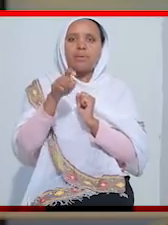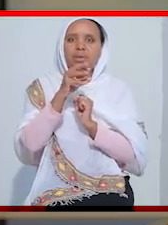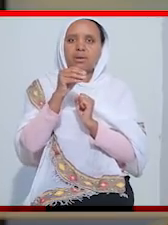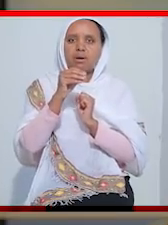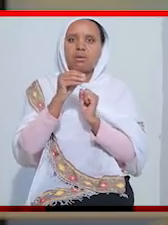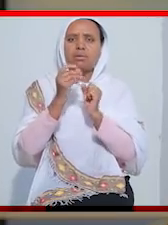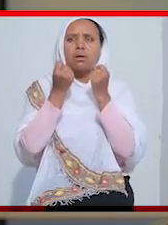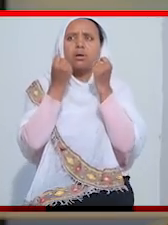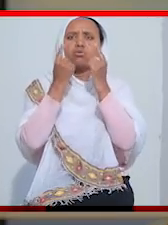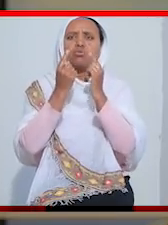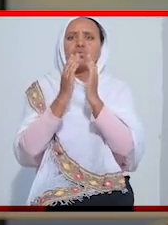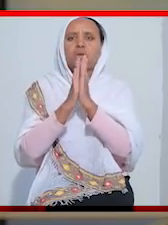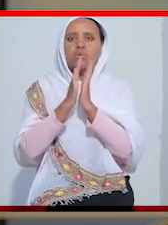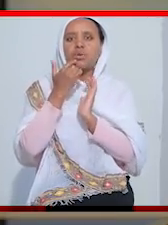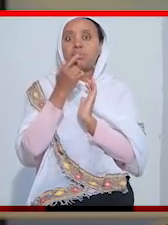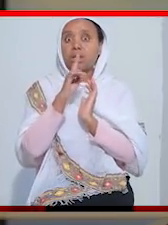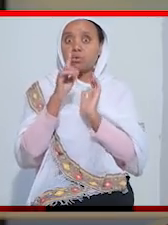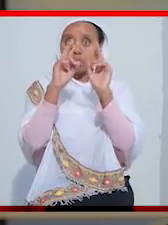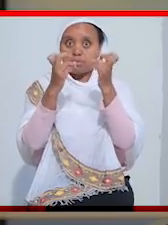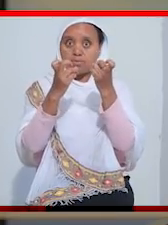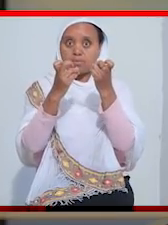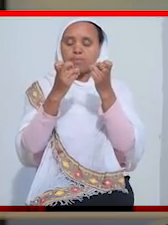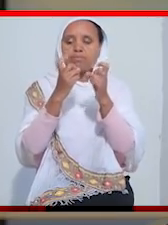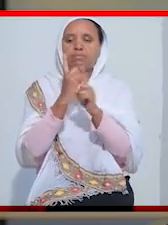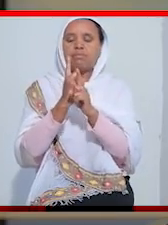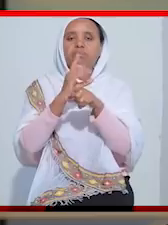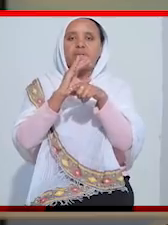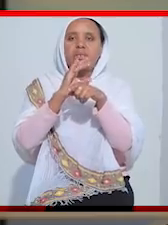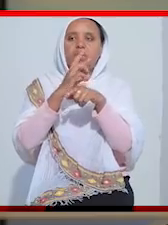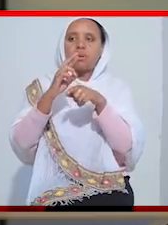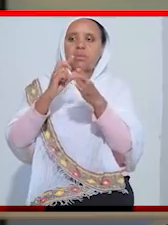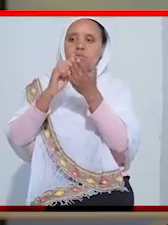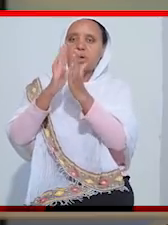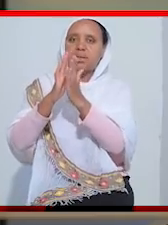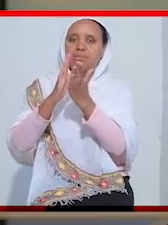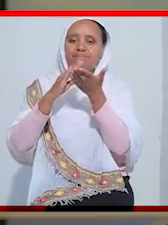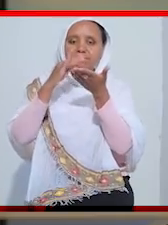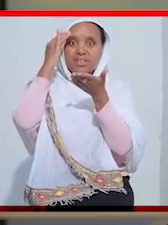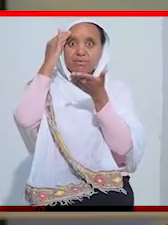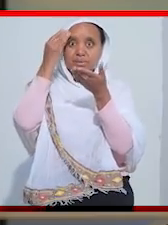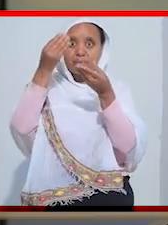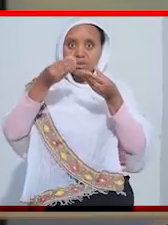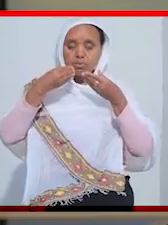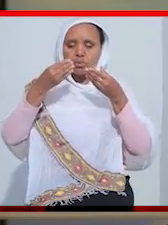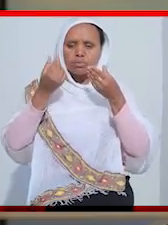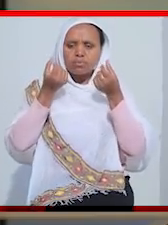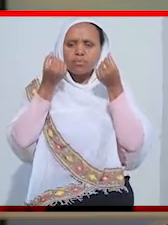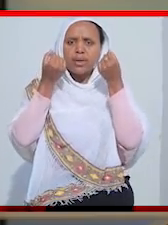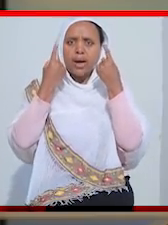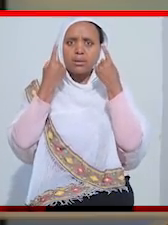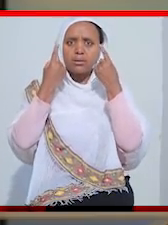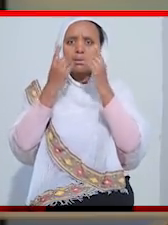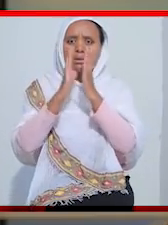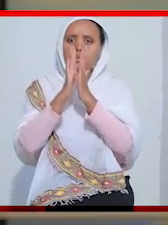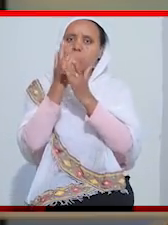እንሆናለንና ተግታችሁ ጸልዩ የሚል ነው። በእርግጥ ቤተ ክርስቲያን ወይም ቅዱሳት መጻሕፍት የሚያስተምሩን